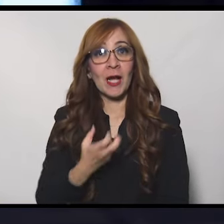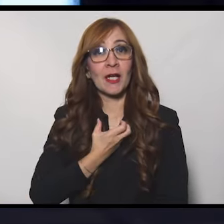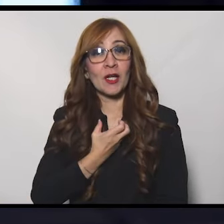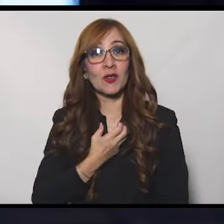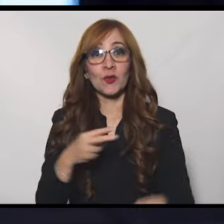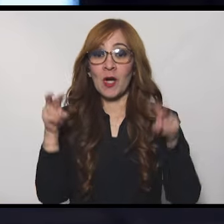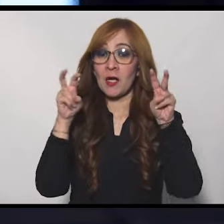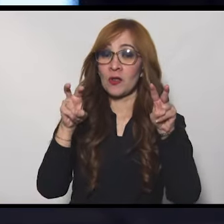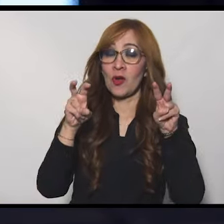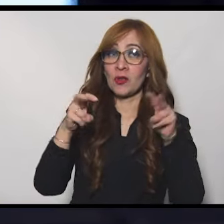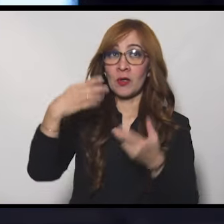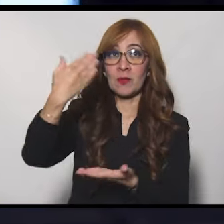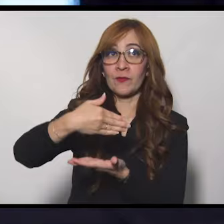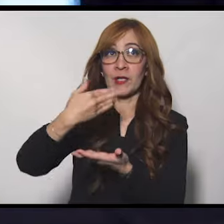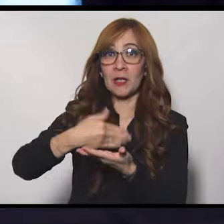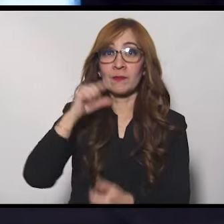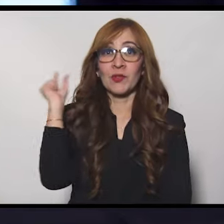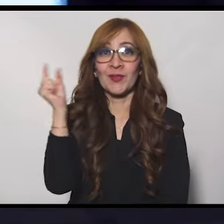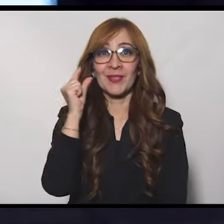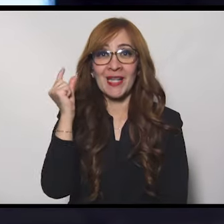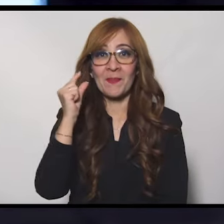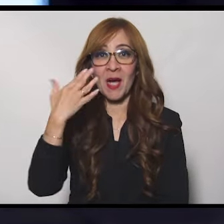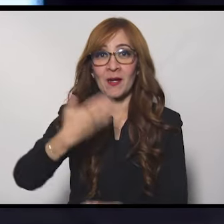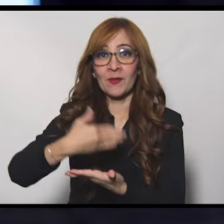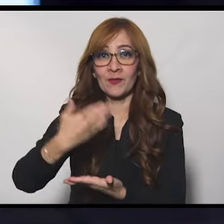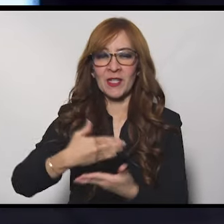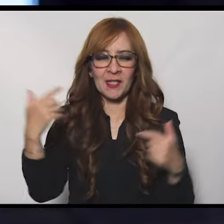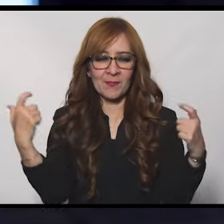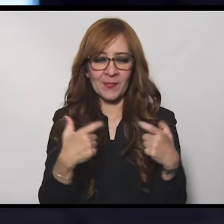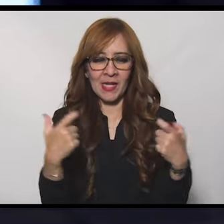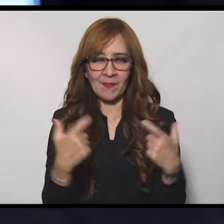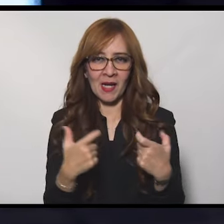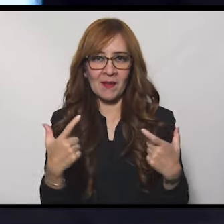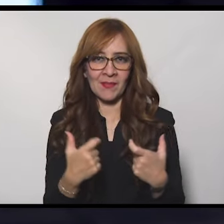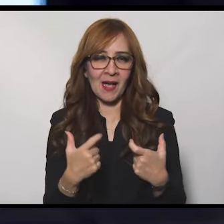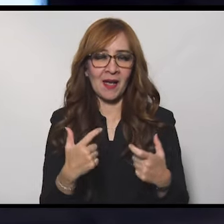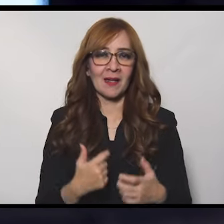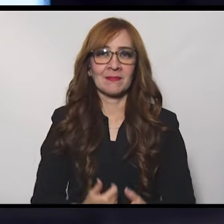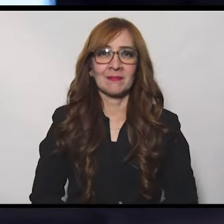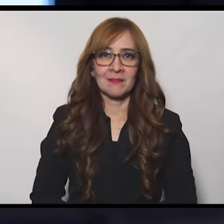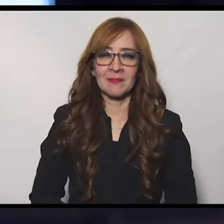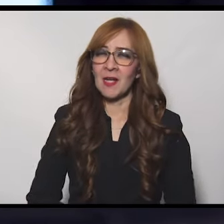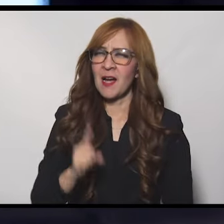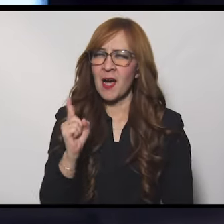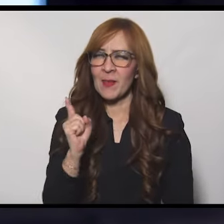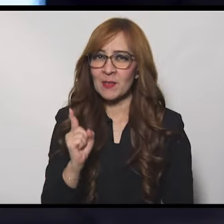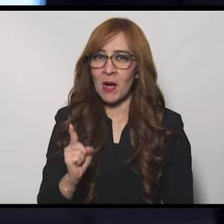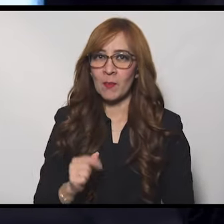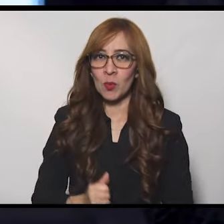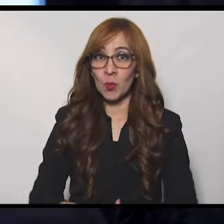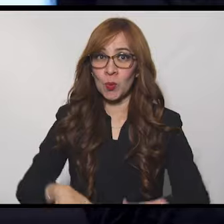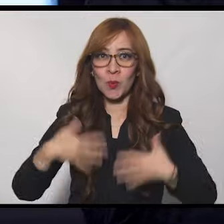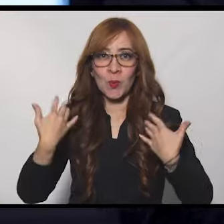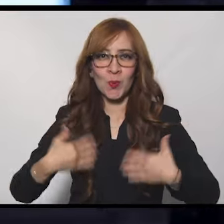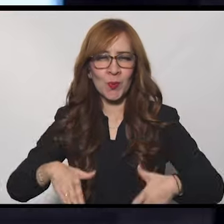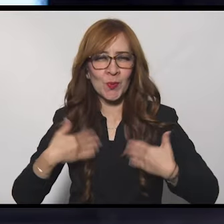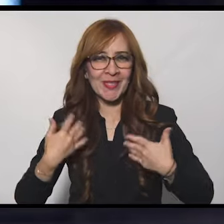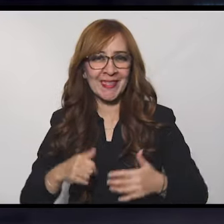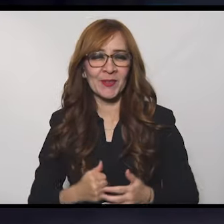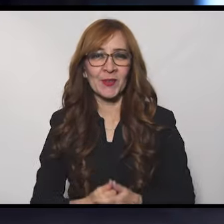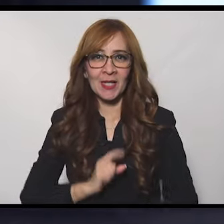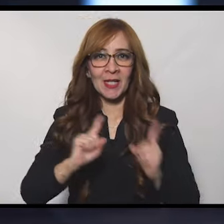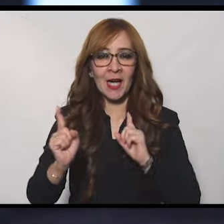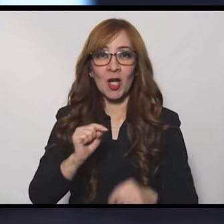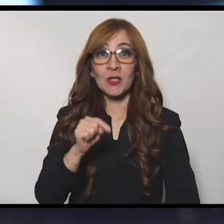menonton film. Terutama film peperangan gitu ya. So, karena seru banget gitu loh. Jadi kalau ada di